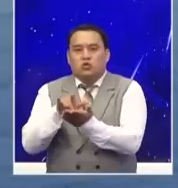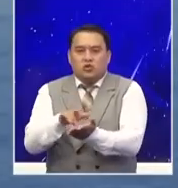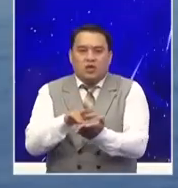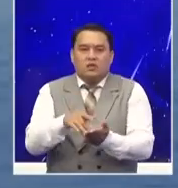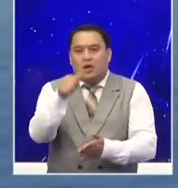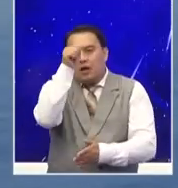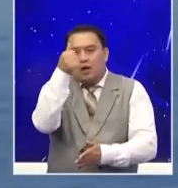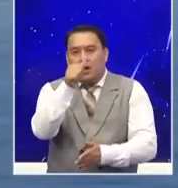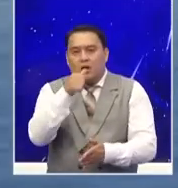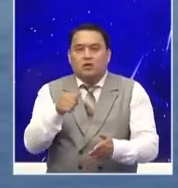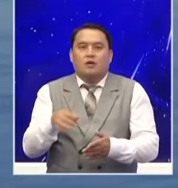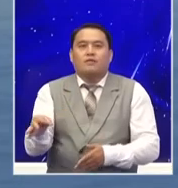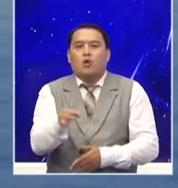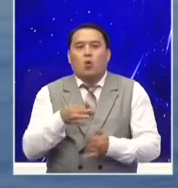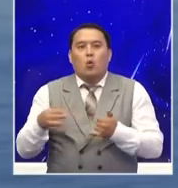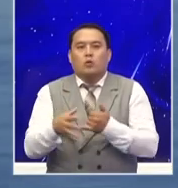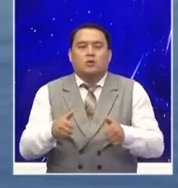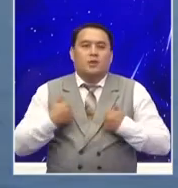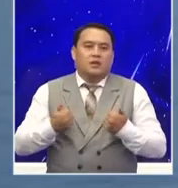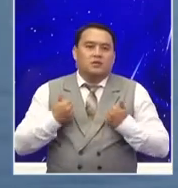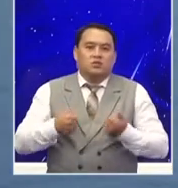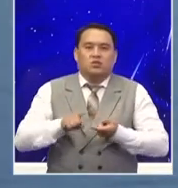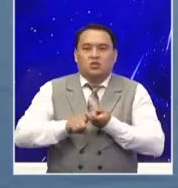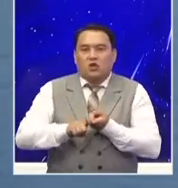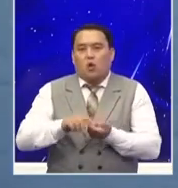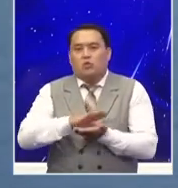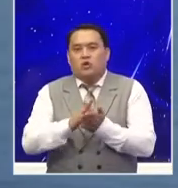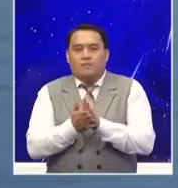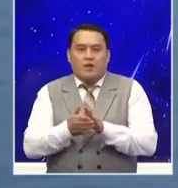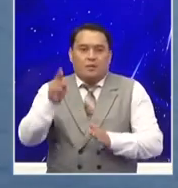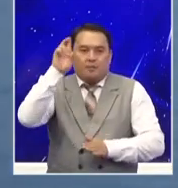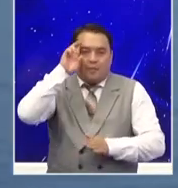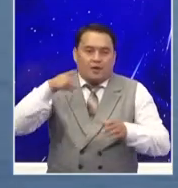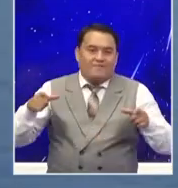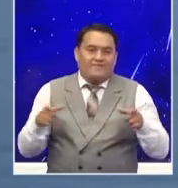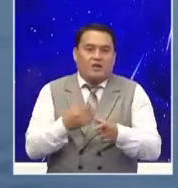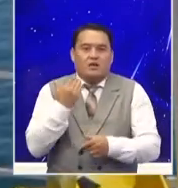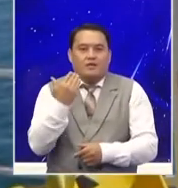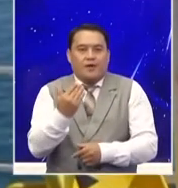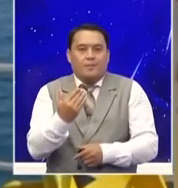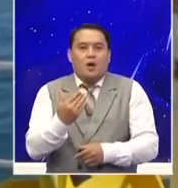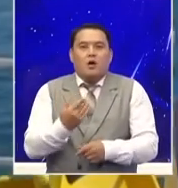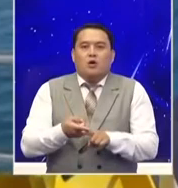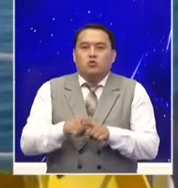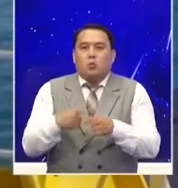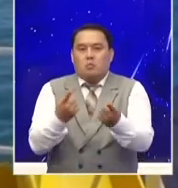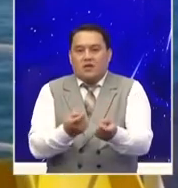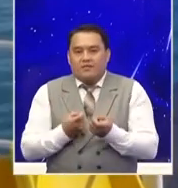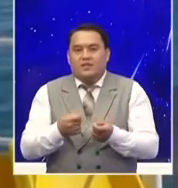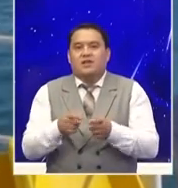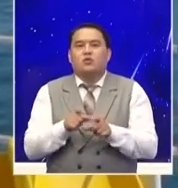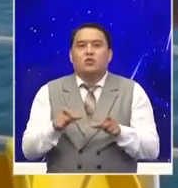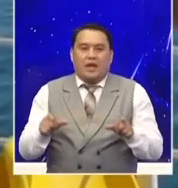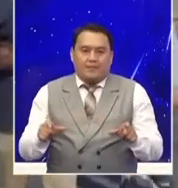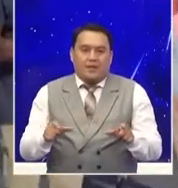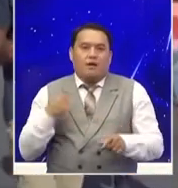и отдыхающих греческих островах пытаются наладить жизнь в условиях ограничительных мер, введенных из-за пандемии, чтобы по-прежнему привлекать